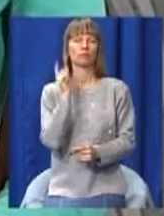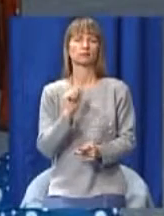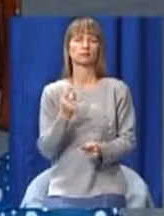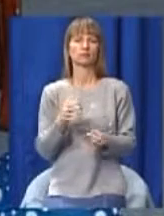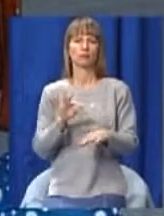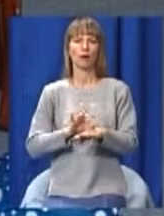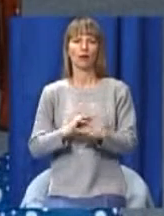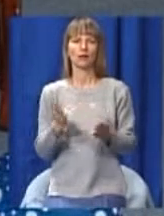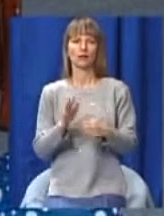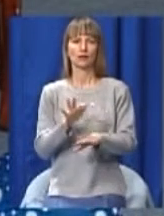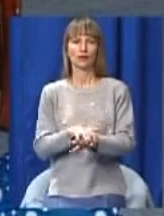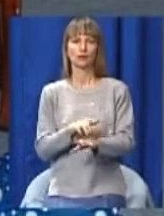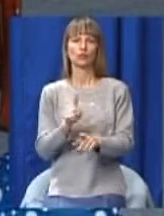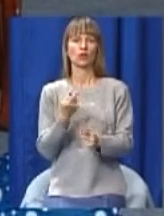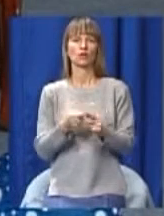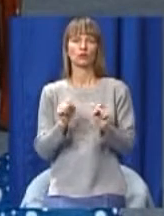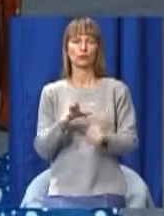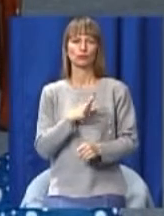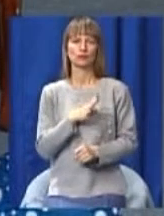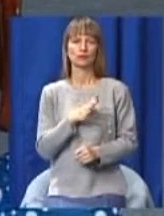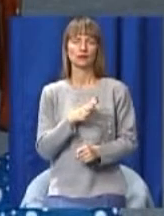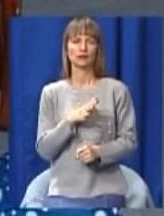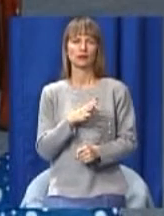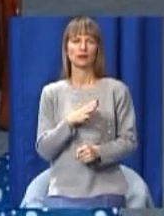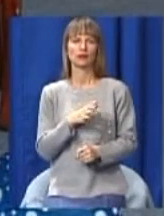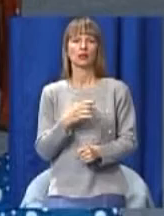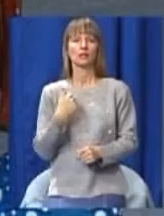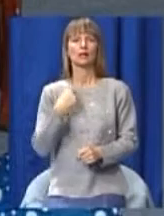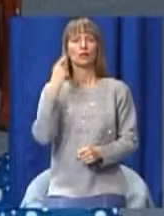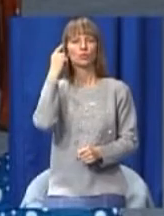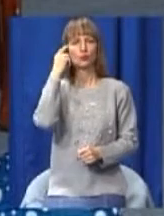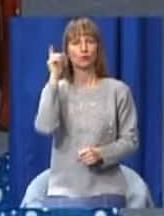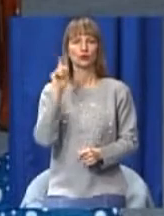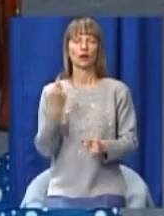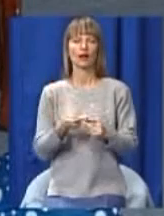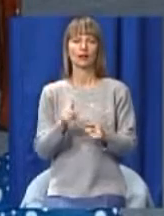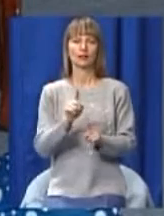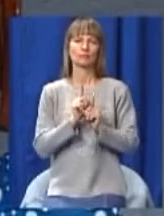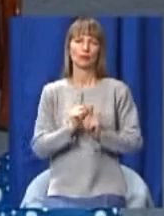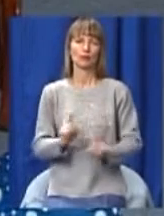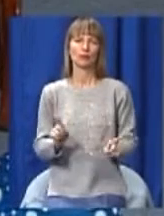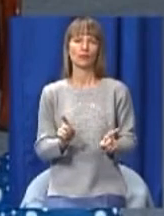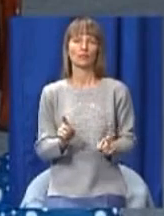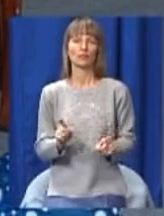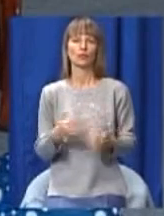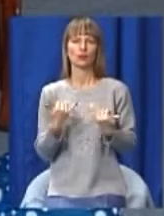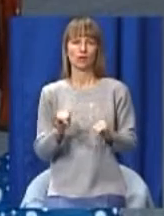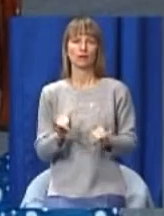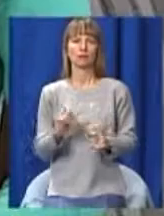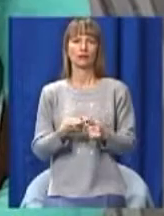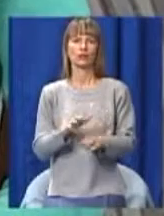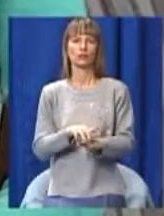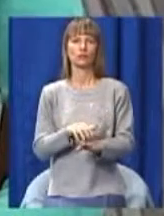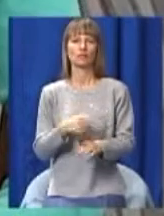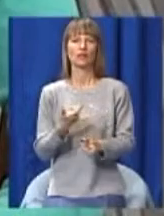якесь захворювання в котів, чи що це може бути? Чи це... Я думаю, що це їх особливість. Унікальність котів. Так. Це